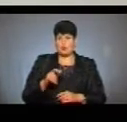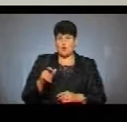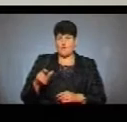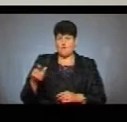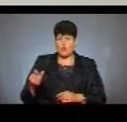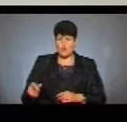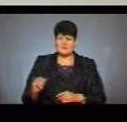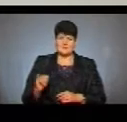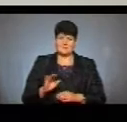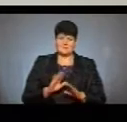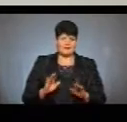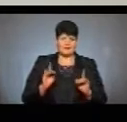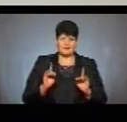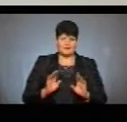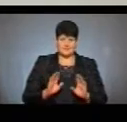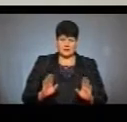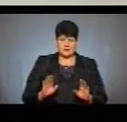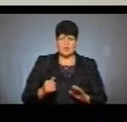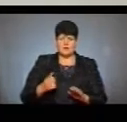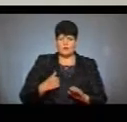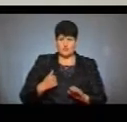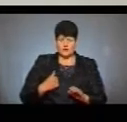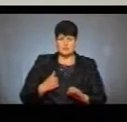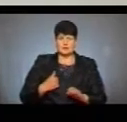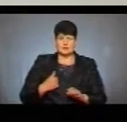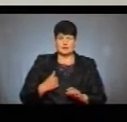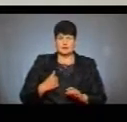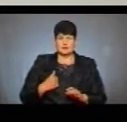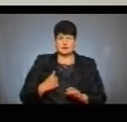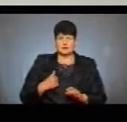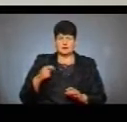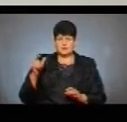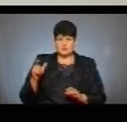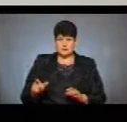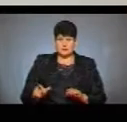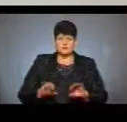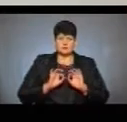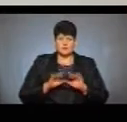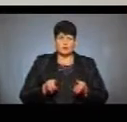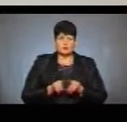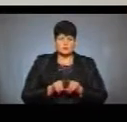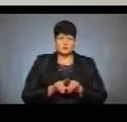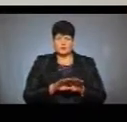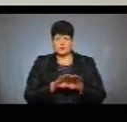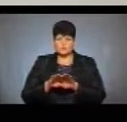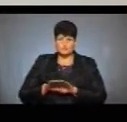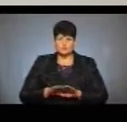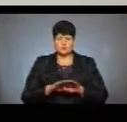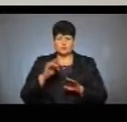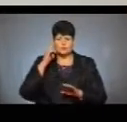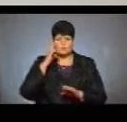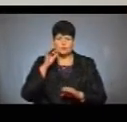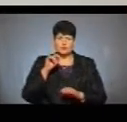не тільки, і воїни регулярних військ висловлюють єдину думку про те, що